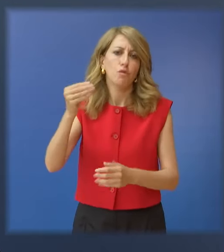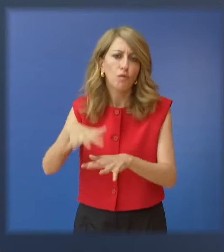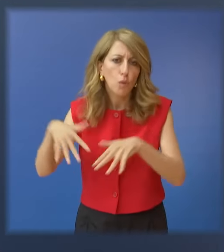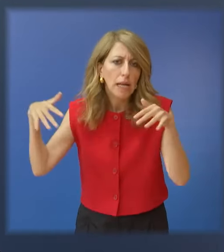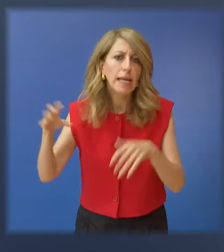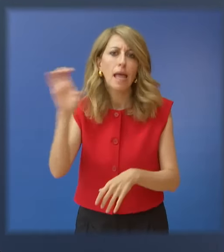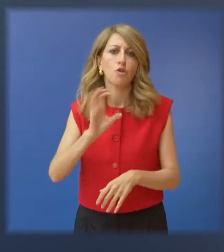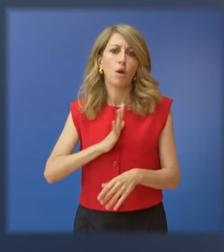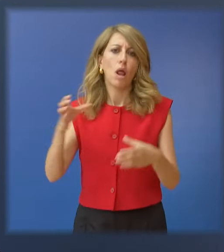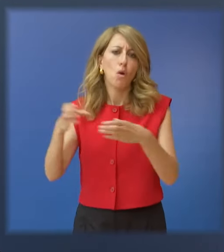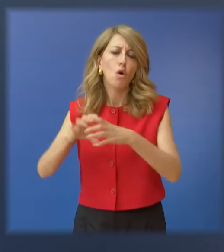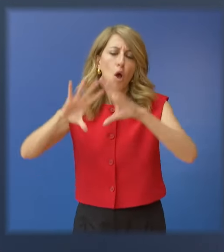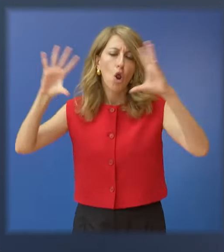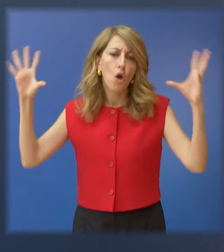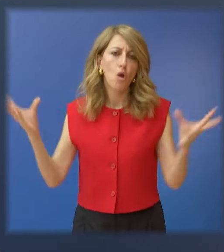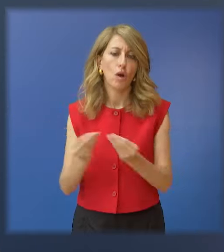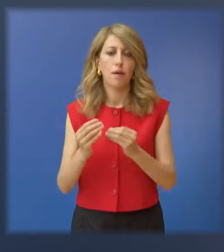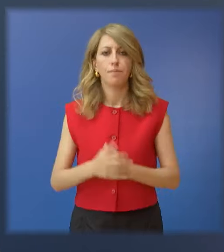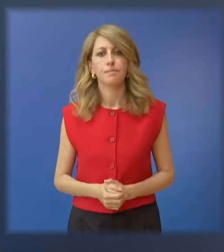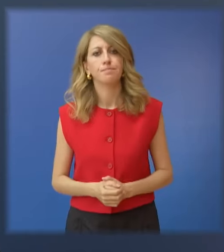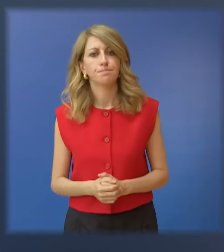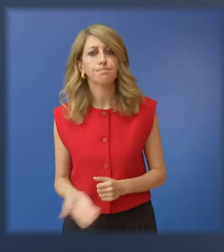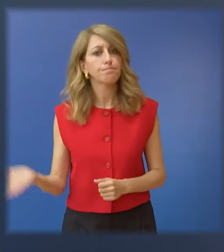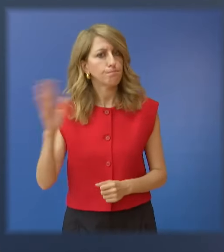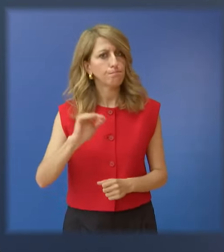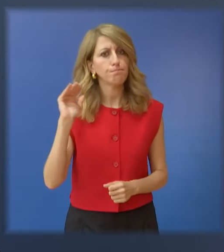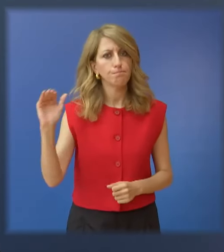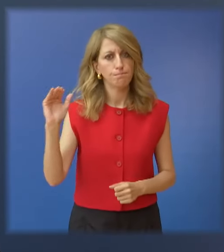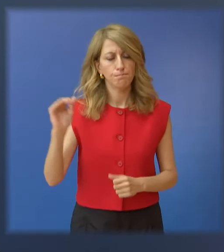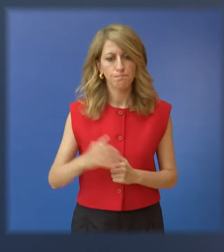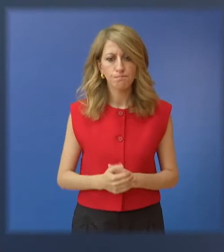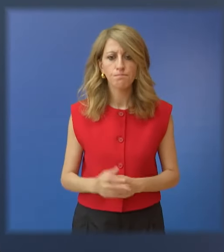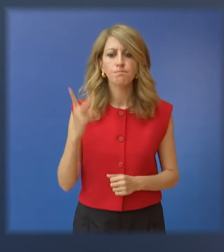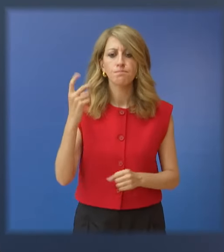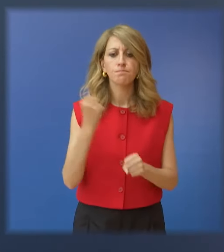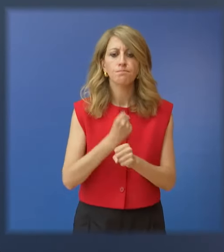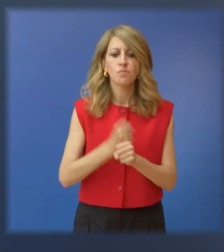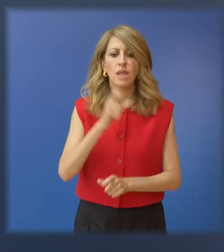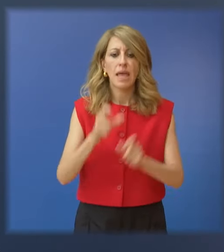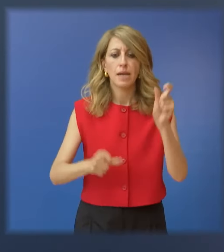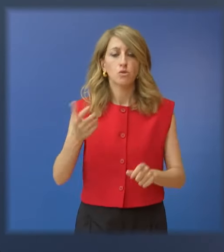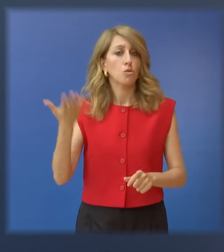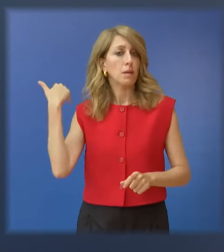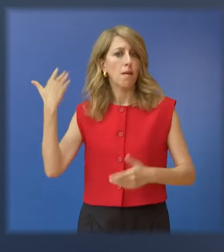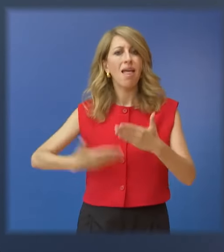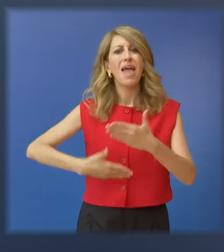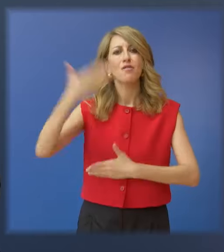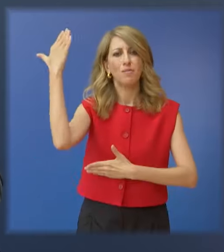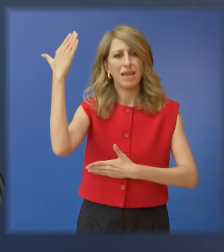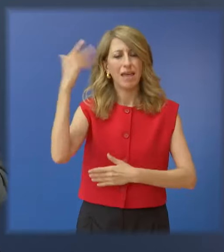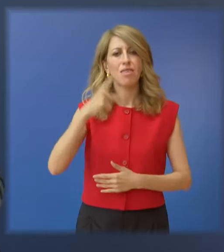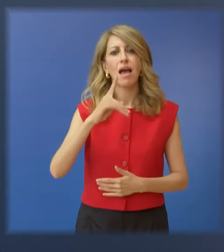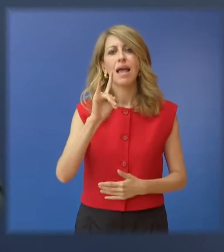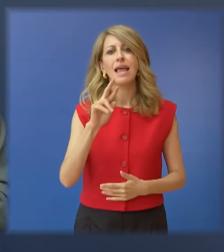το δικό της γολγοθά ανεβαίνουν εδώ και 13 χρόνια δύο πρώην εργαζόμενοι της εφημερίδας κήρυκας χανίων συμφερόντων και του